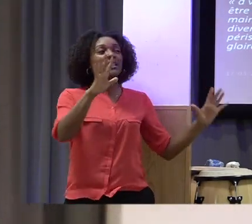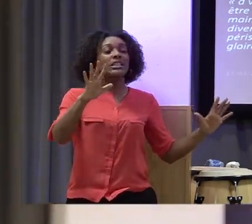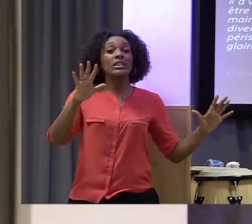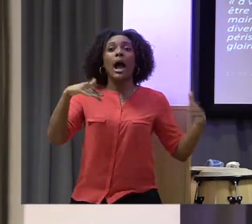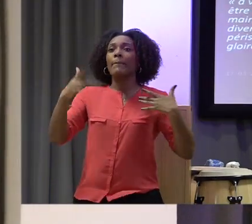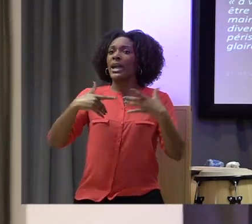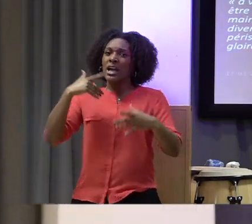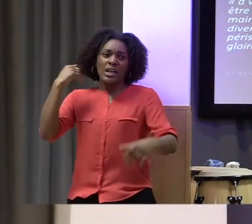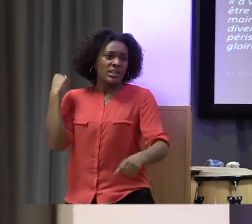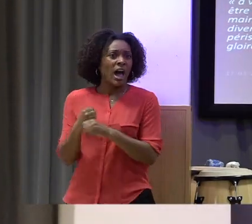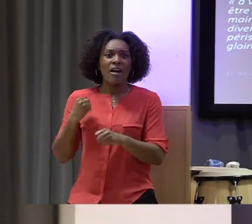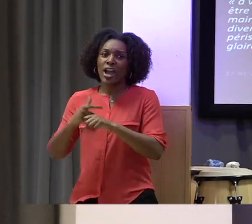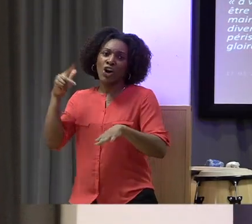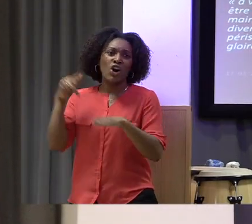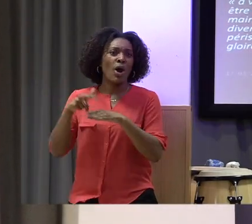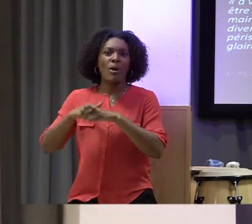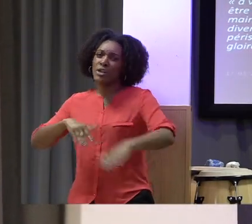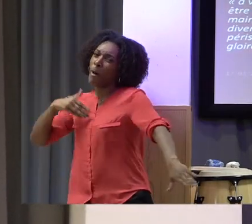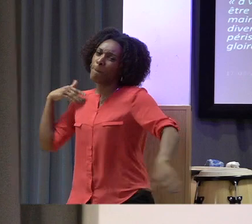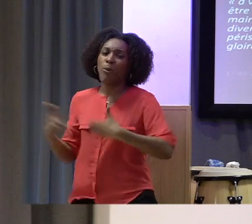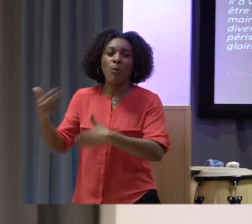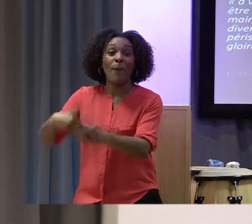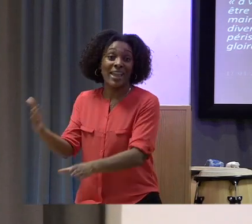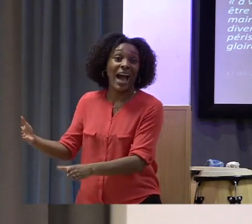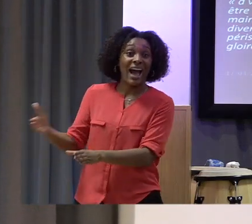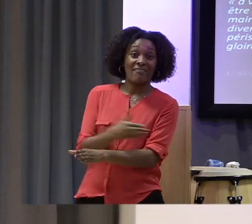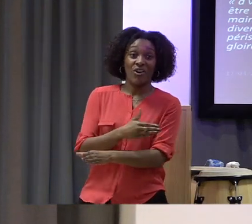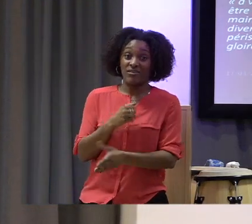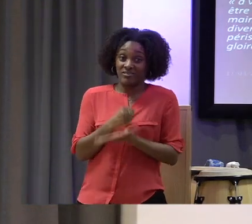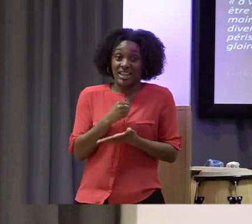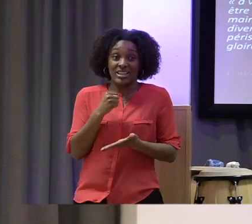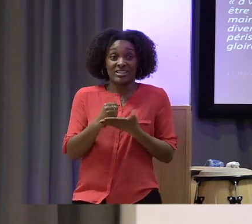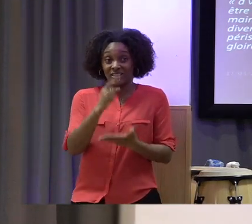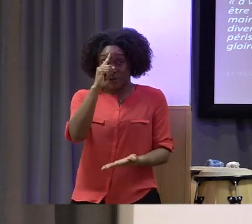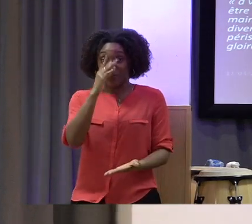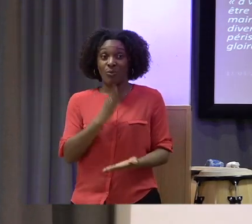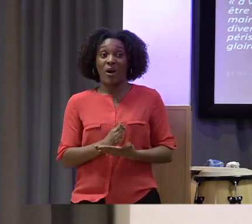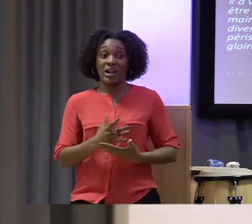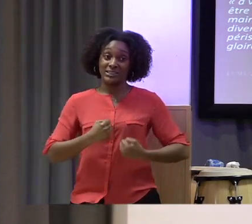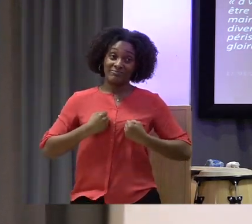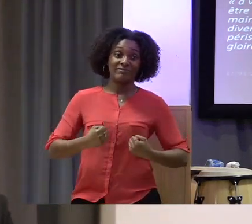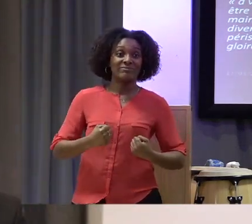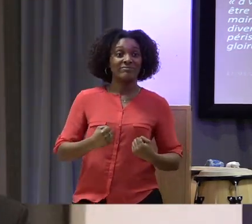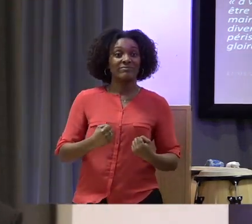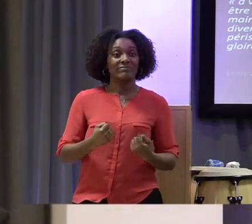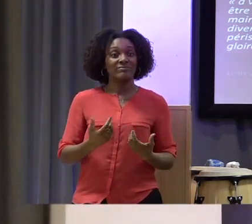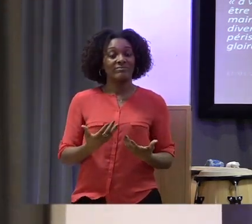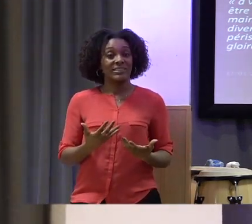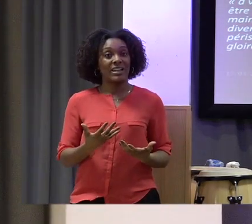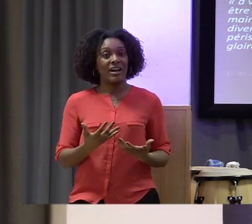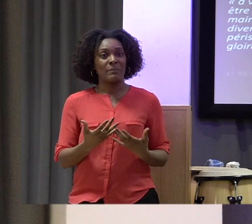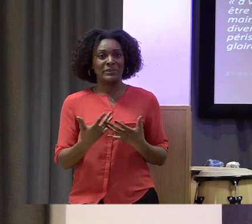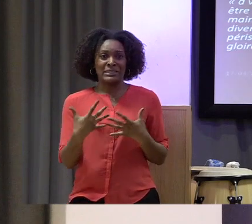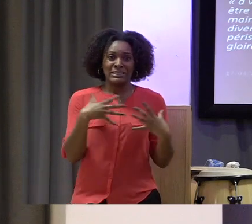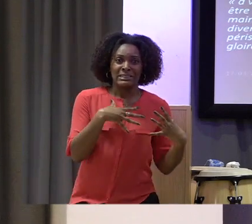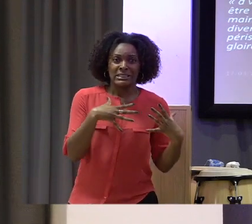désert. Il passe par l'épreuve de la foi. Il passe par un révélateur.